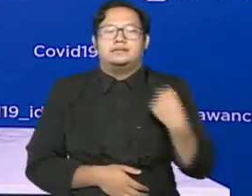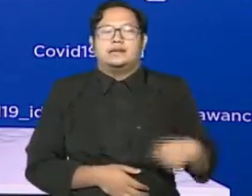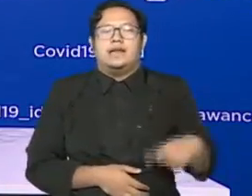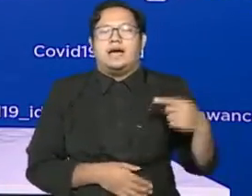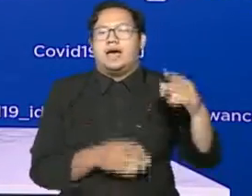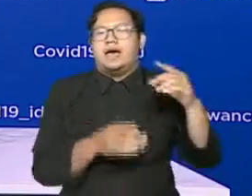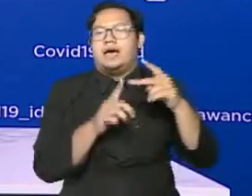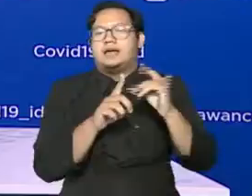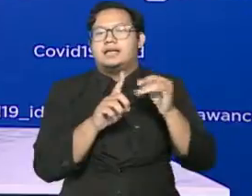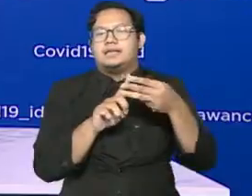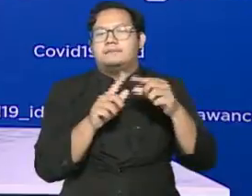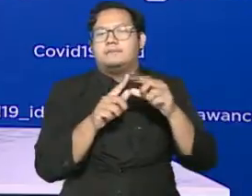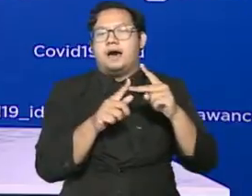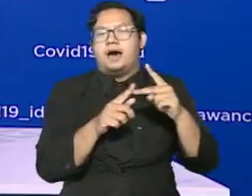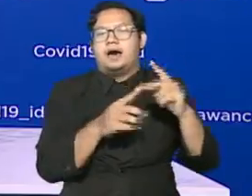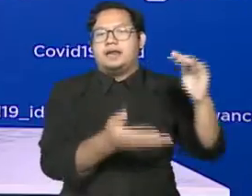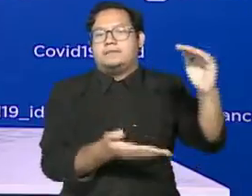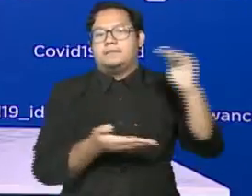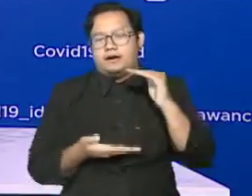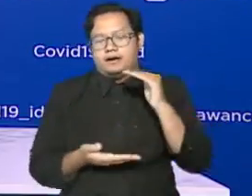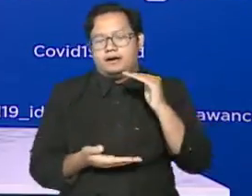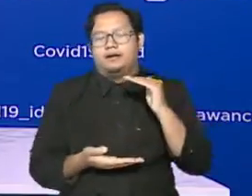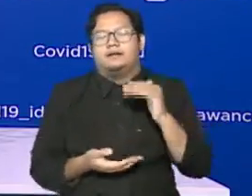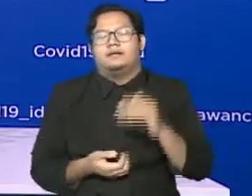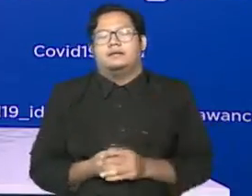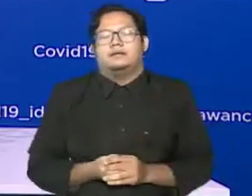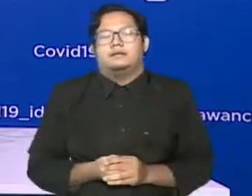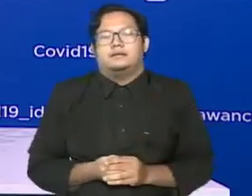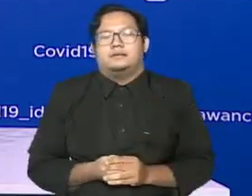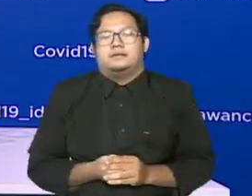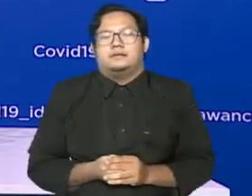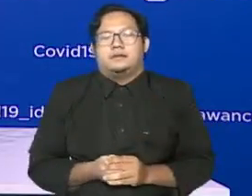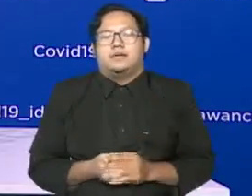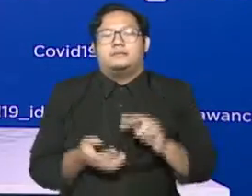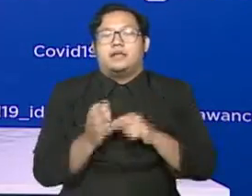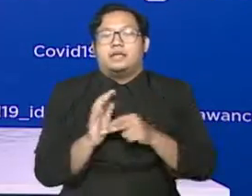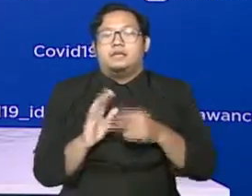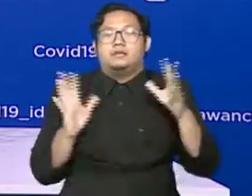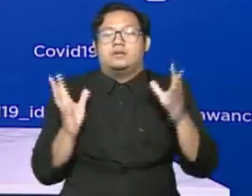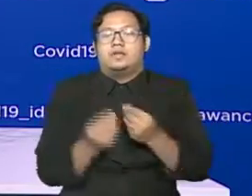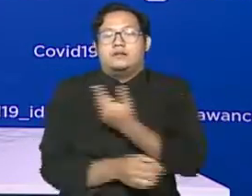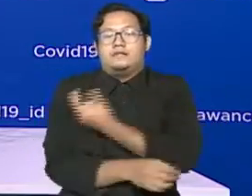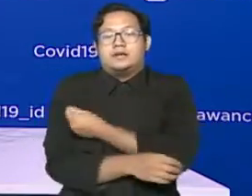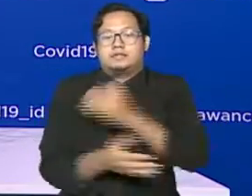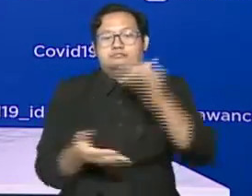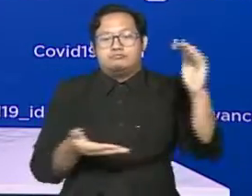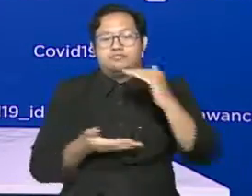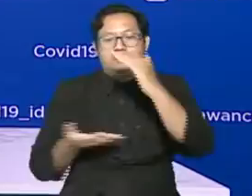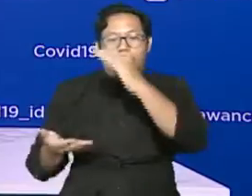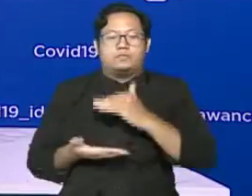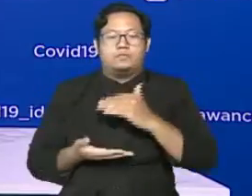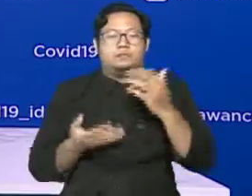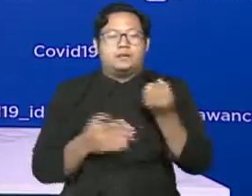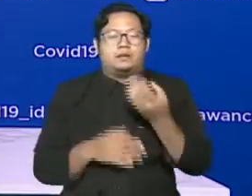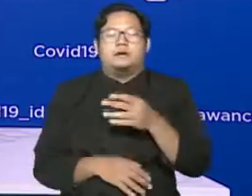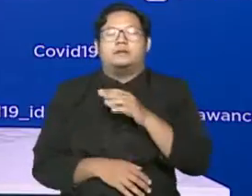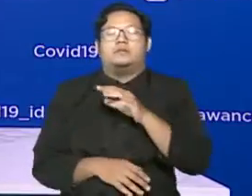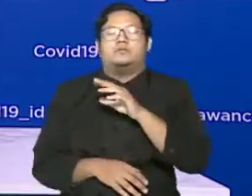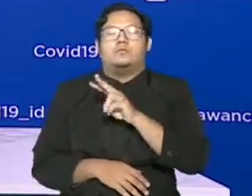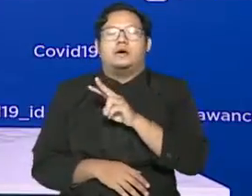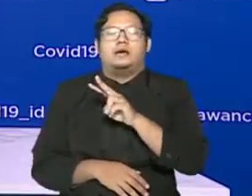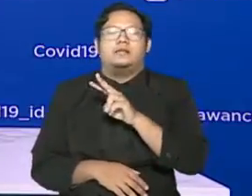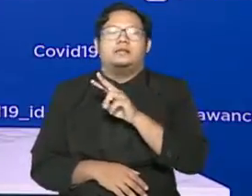dan membuat total kedatangan vaksin coffee 19 di Indonesia mencapai 293 juta